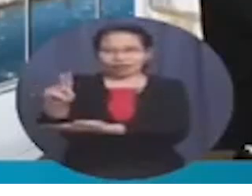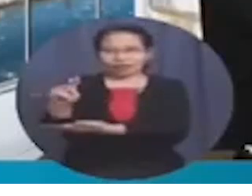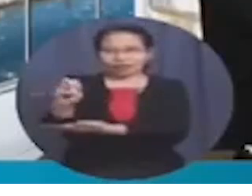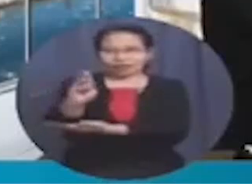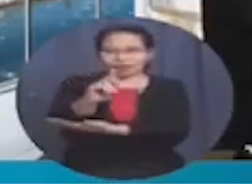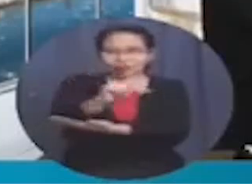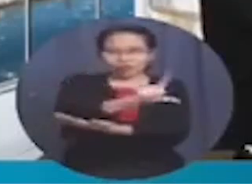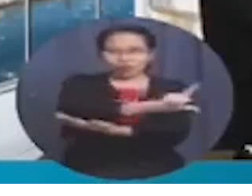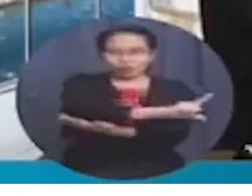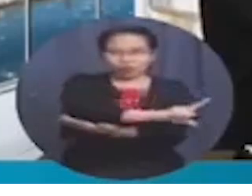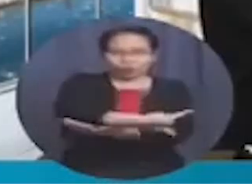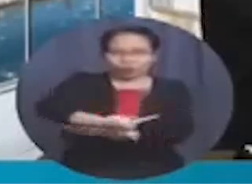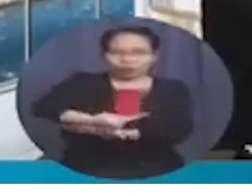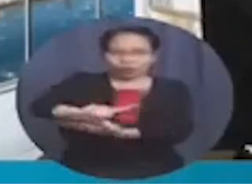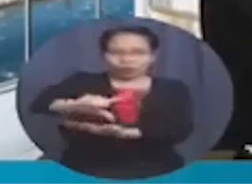Noel,